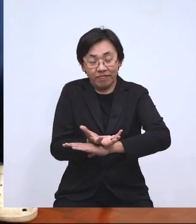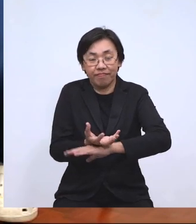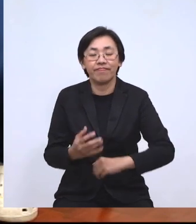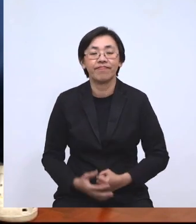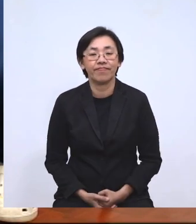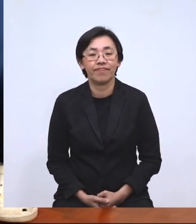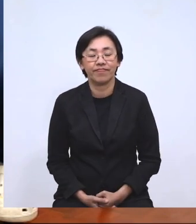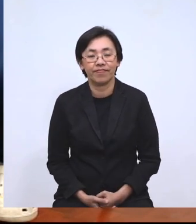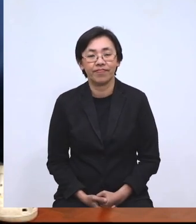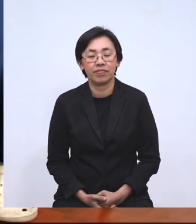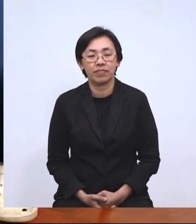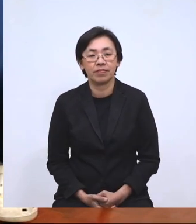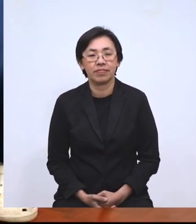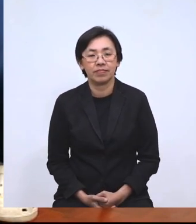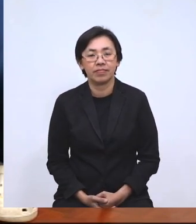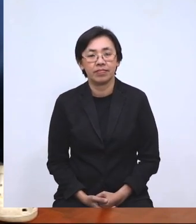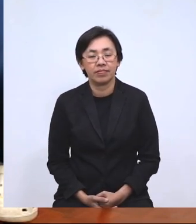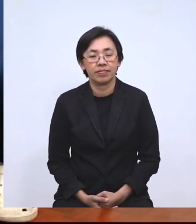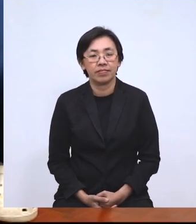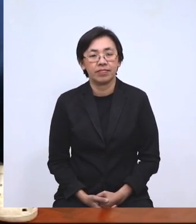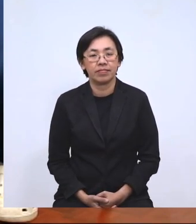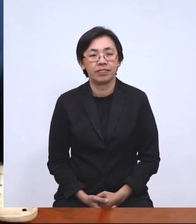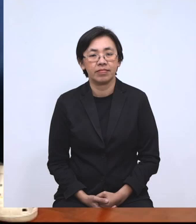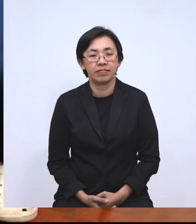างบ้านดูว่ามอสกินข้าวด้วยช้อนแบบไหน